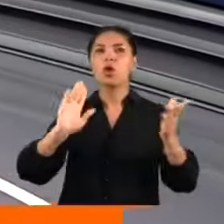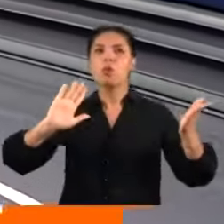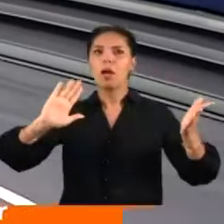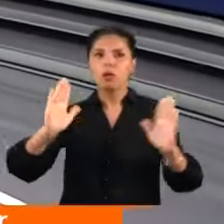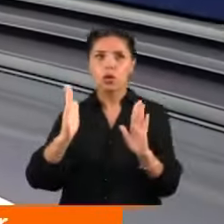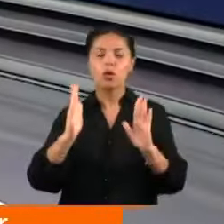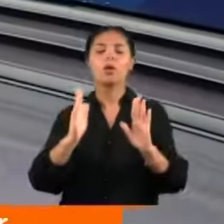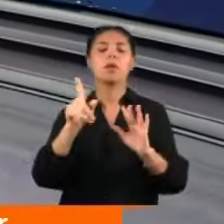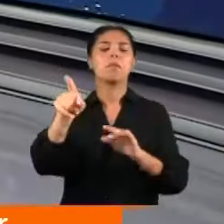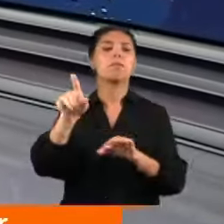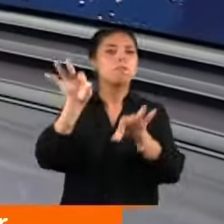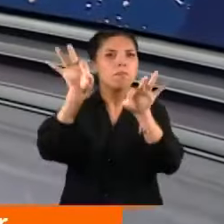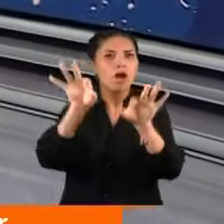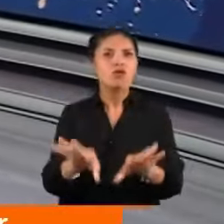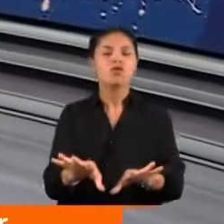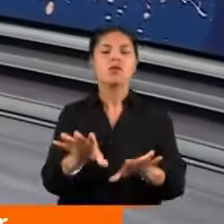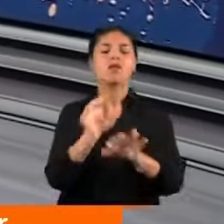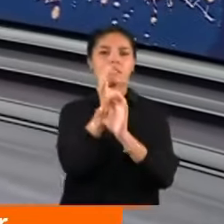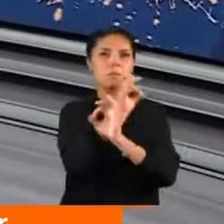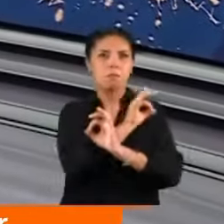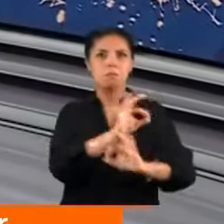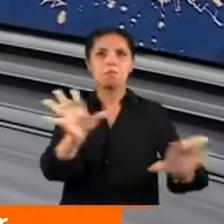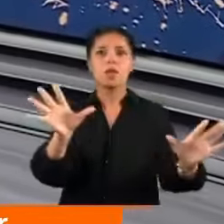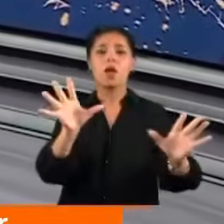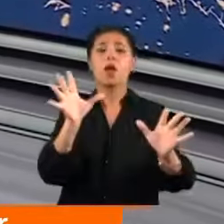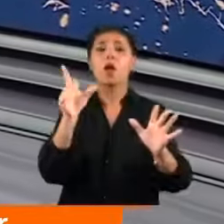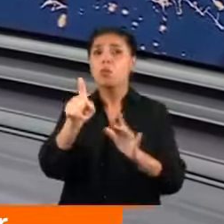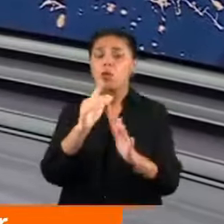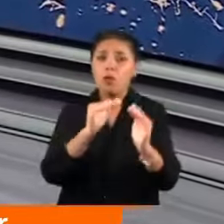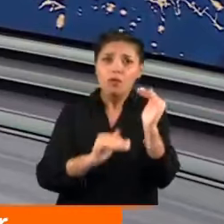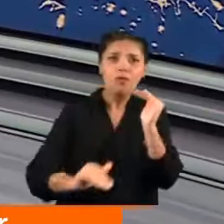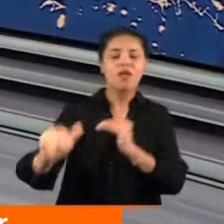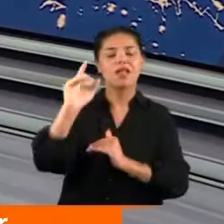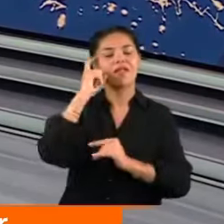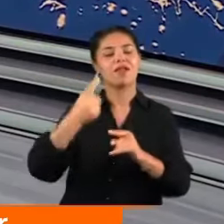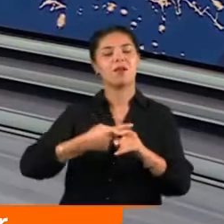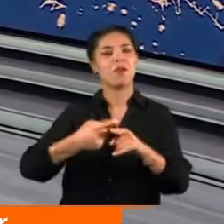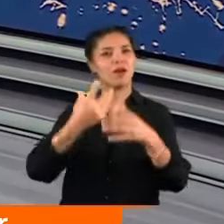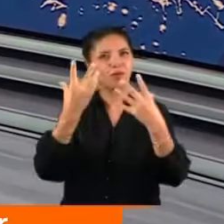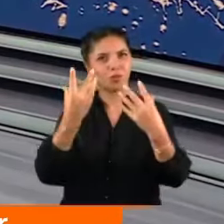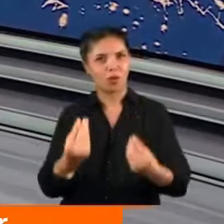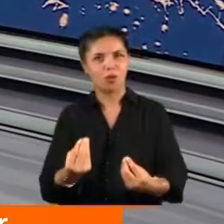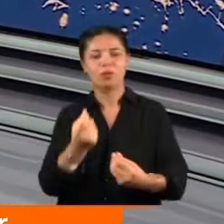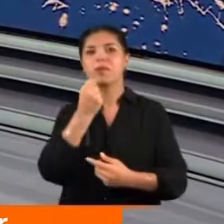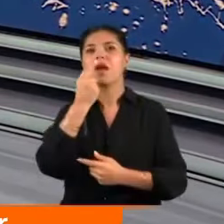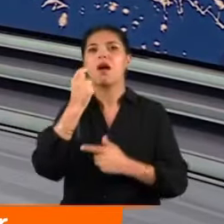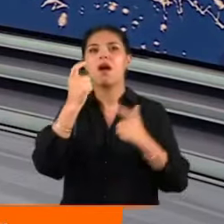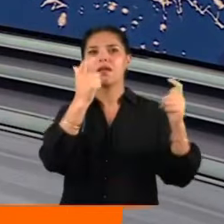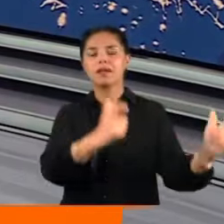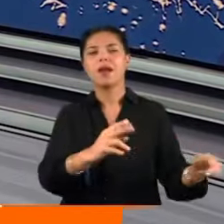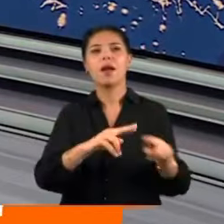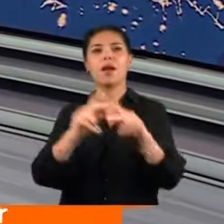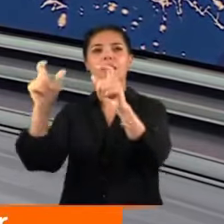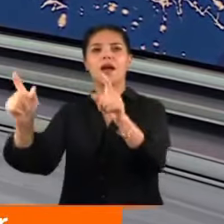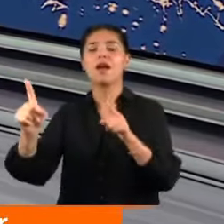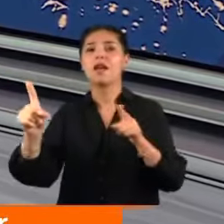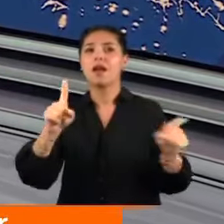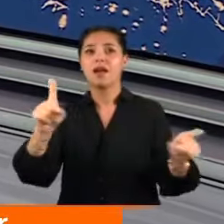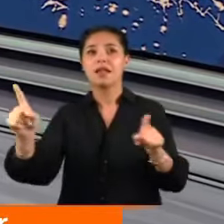taşıdı ve altını çize çize pek çok aslında fikir beyan edildi bu konuyla ilgili. Ankara Kahire hattındaki yakınlaşma